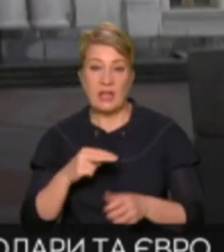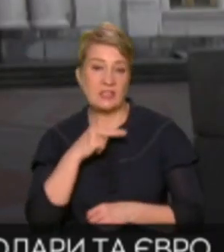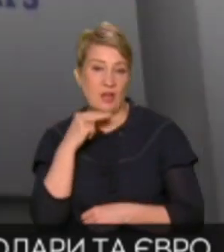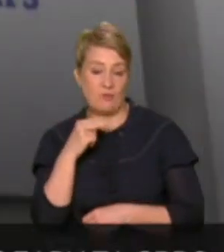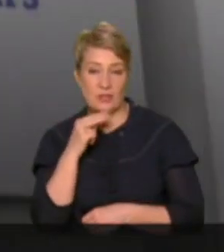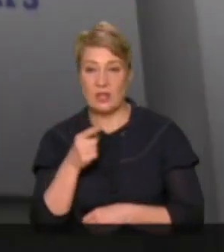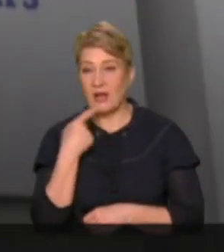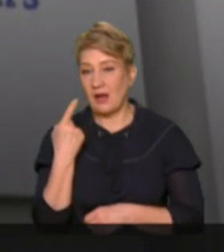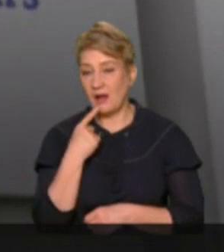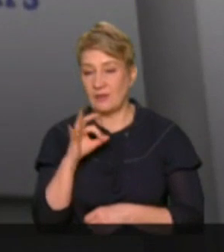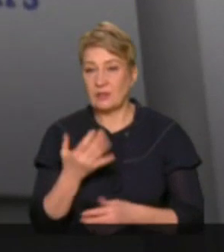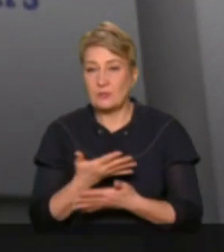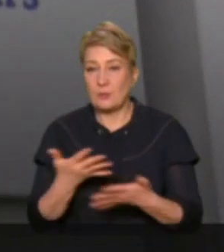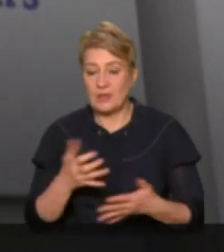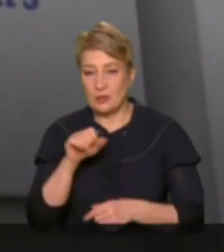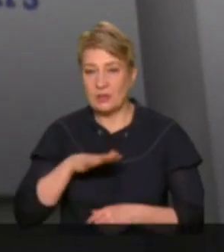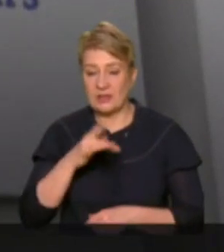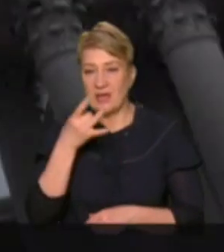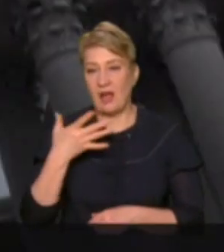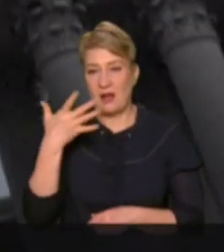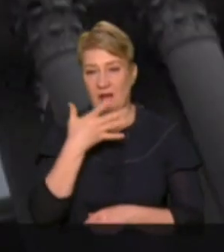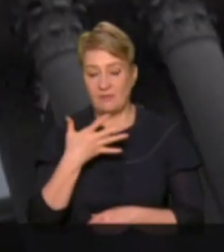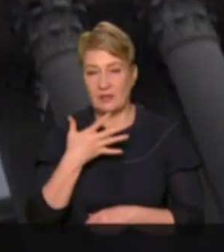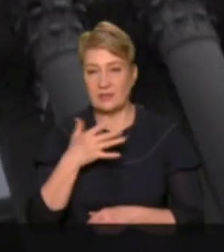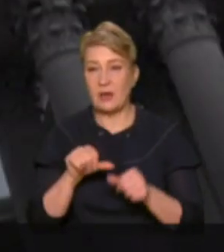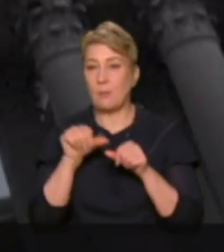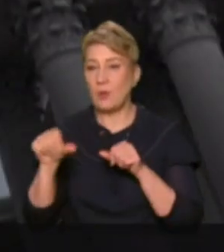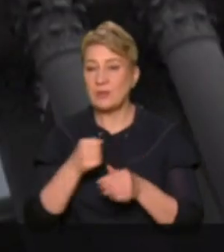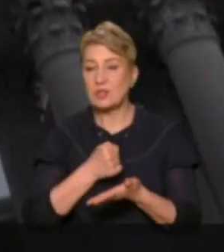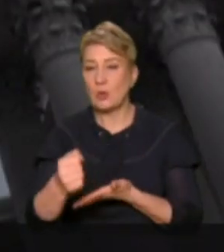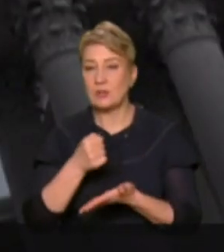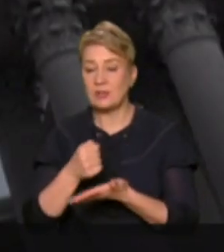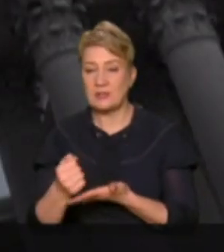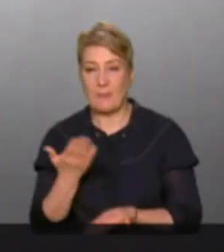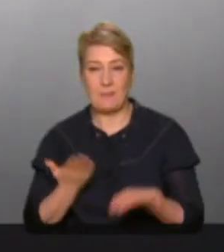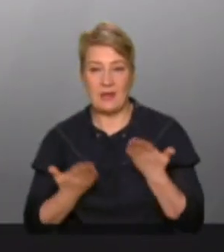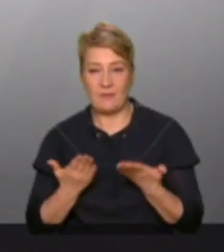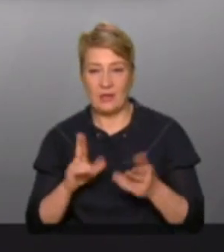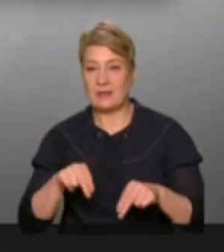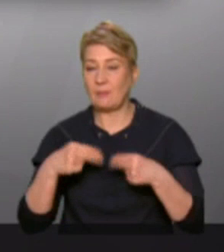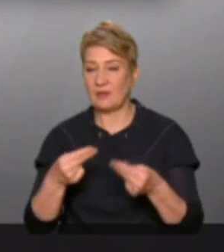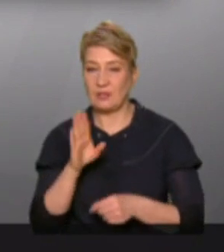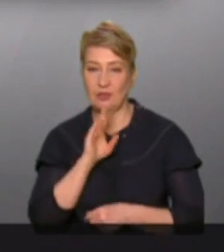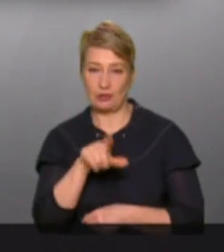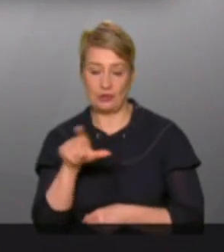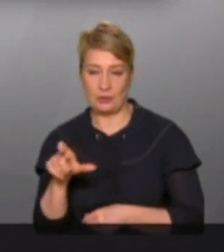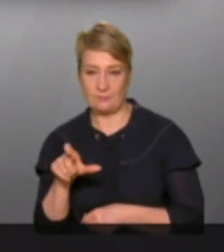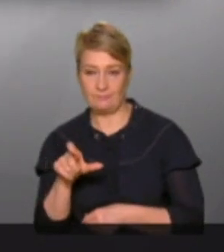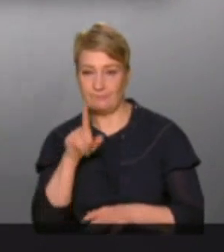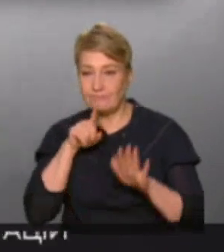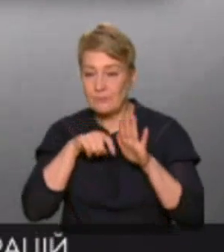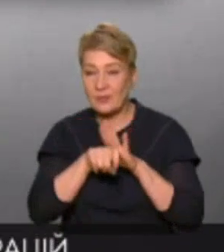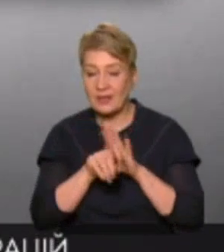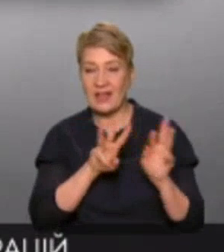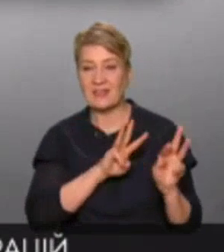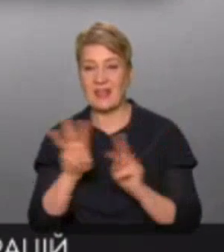йдеться здебільшого про країни Африки. З-поміж кандидатів перевагу надаватимуть жінкам. Заходьте на сайт МЗС і